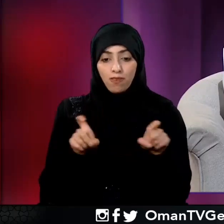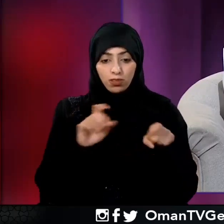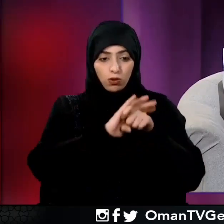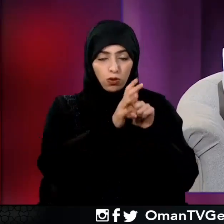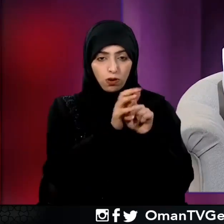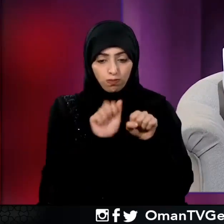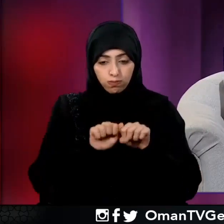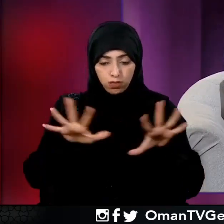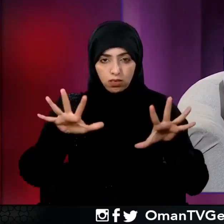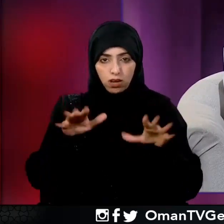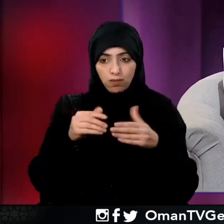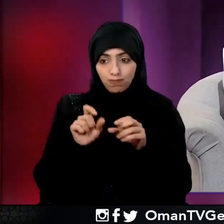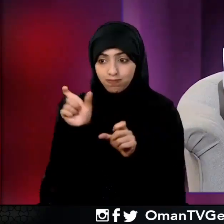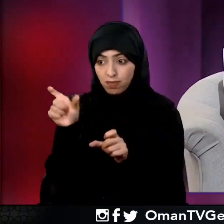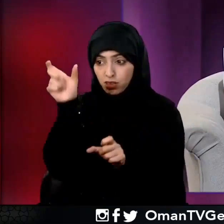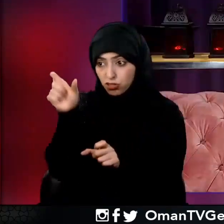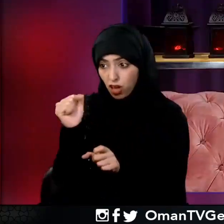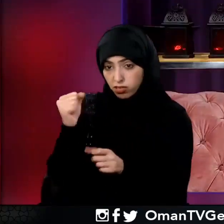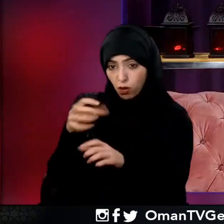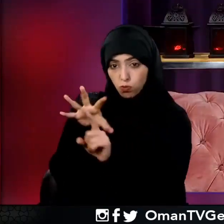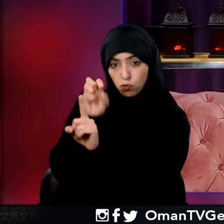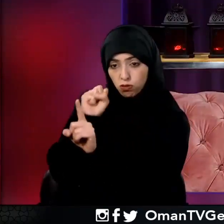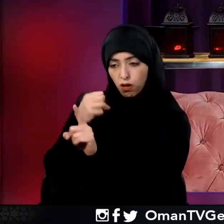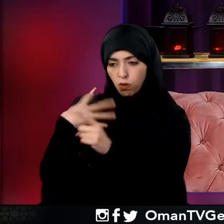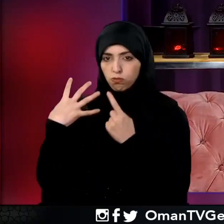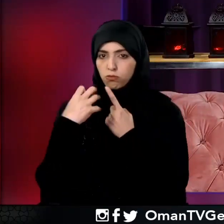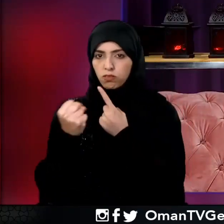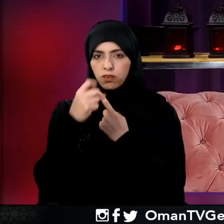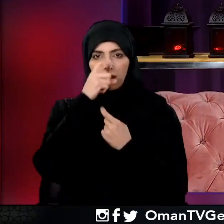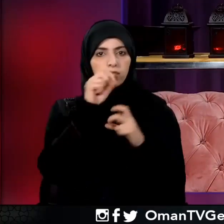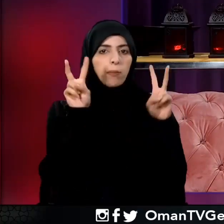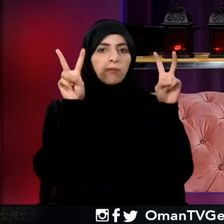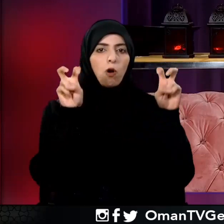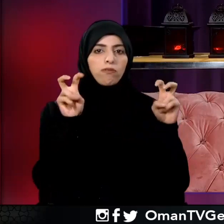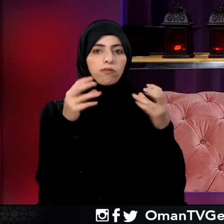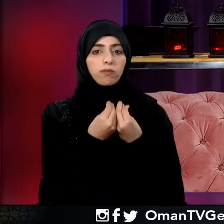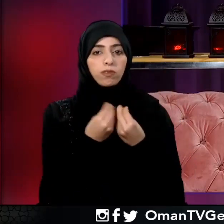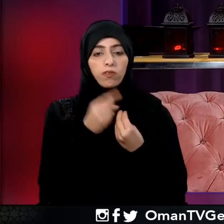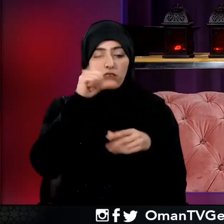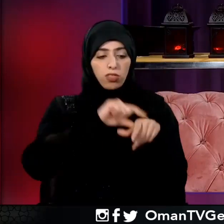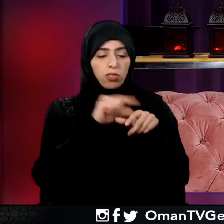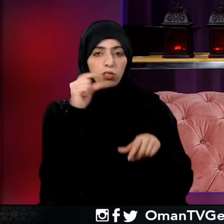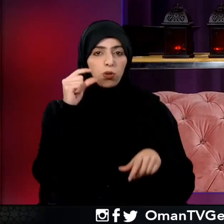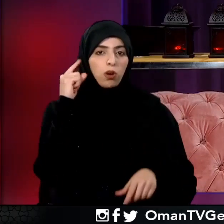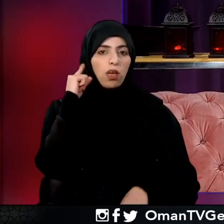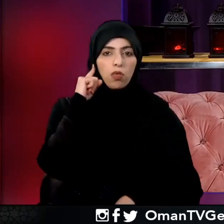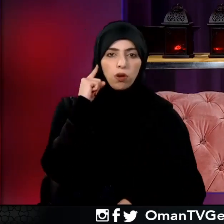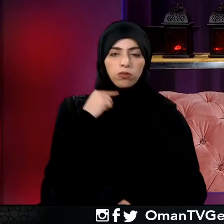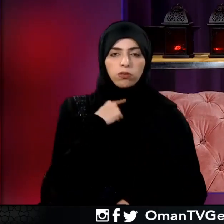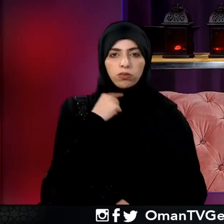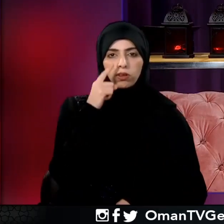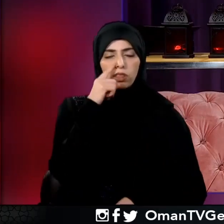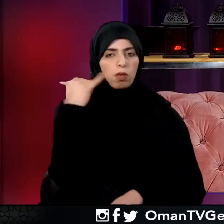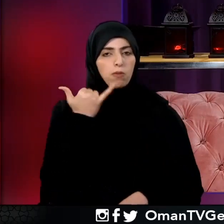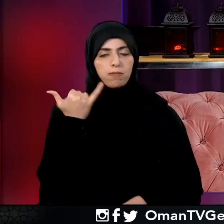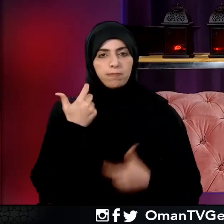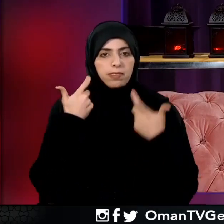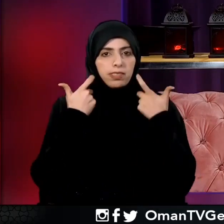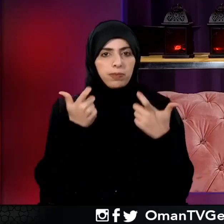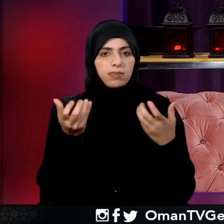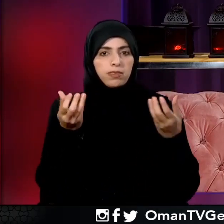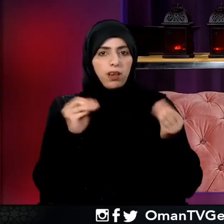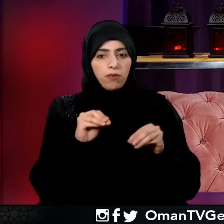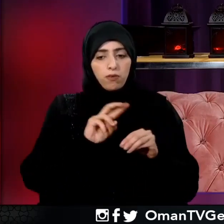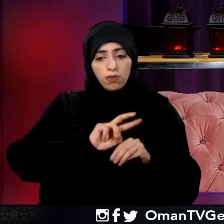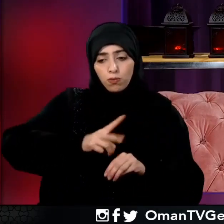العدوى منه أو إليه. يعني على سيرة الإجراءات التي يتخذها طبيب الأذن والأنف والحنجرة،